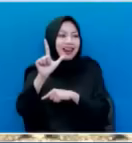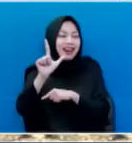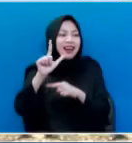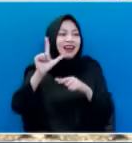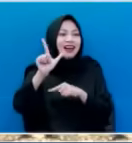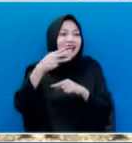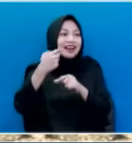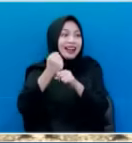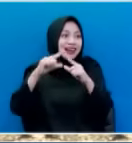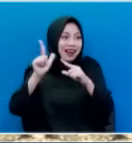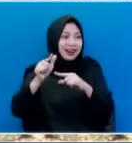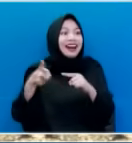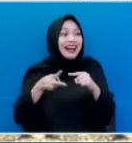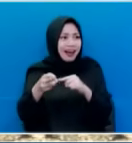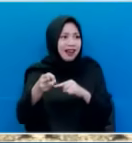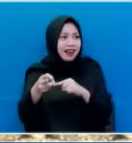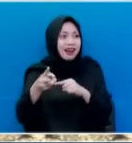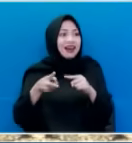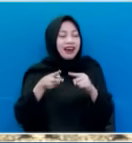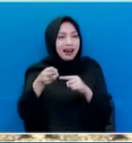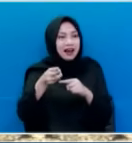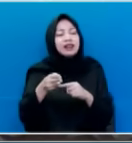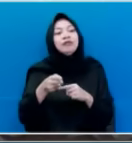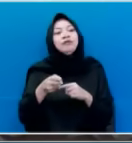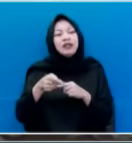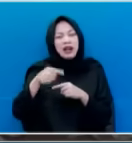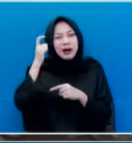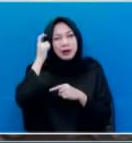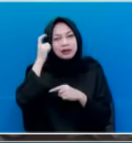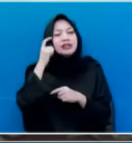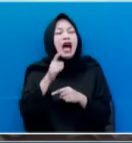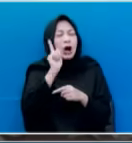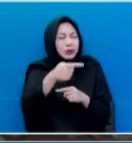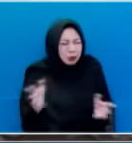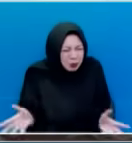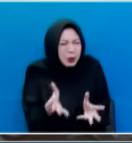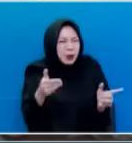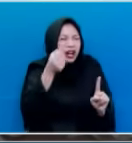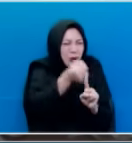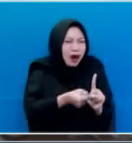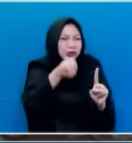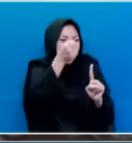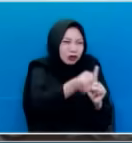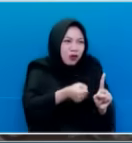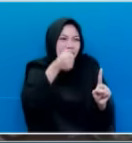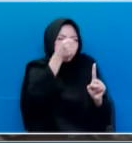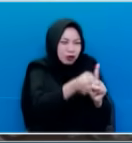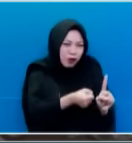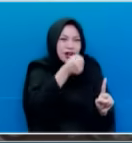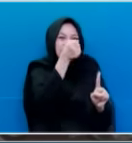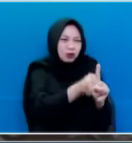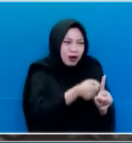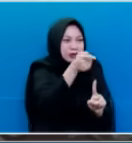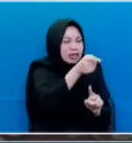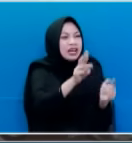forum di Mahkamah Konstitusi tadi ya. Jadi saya kira di titik ini kita harus dorong sekali nih supaya Mahkamah Konstitusi itu